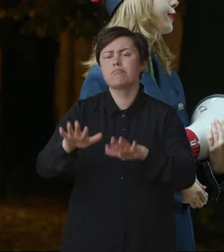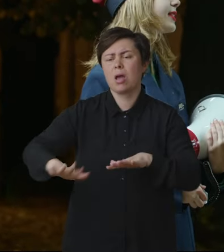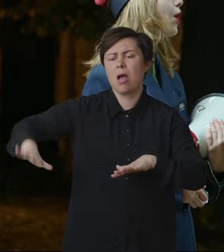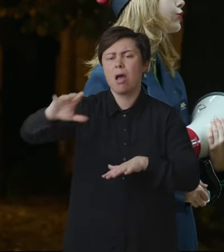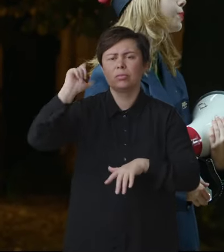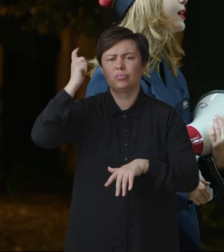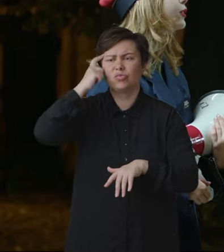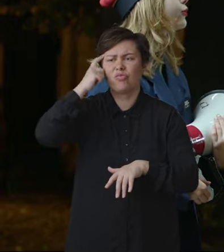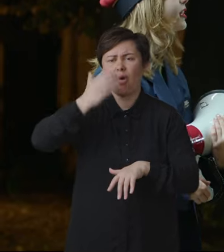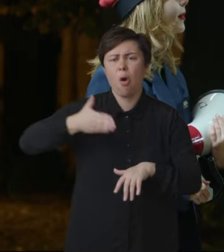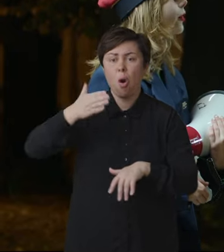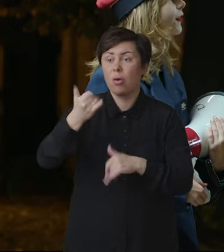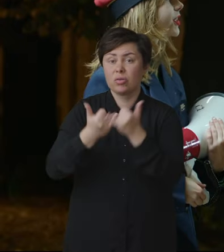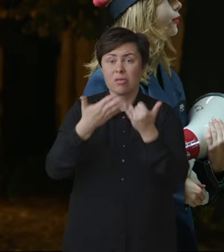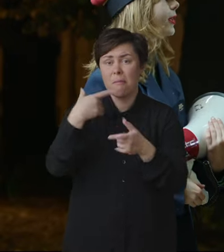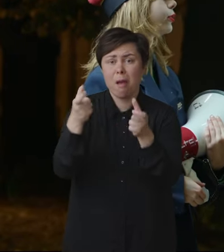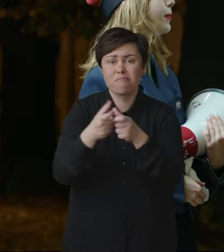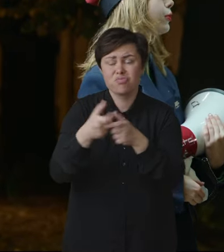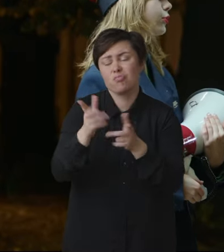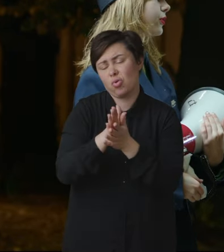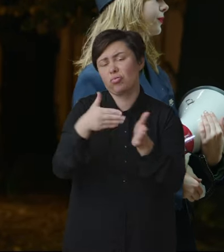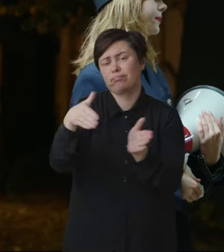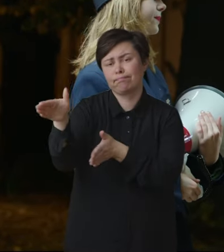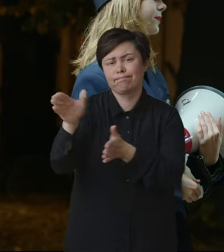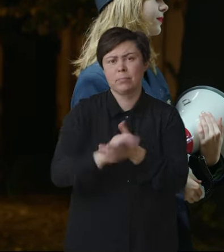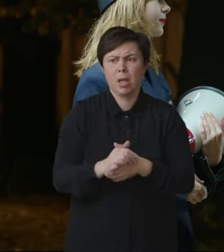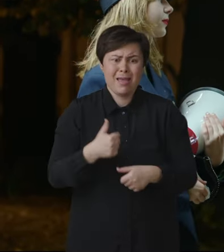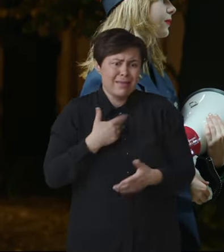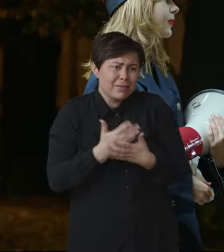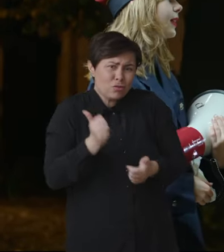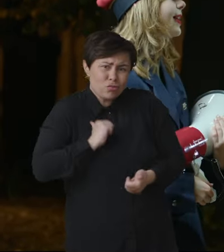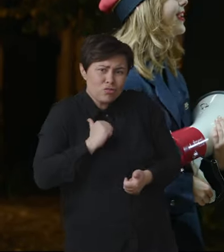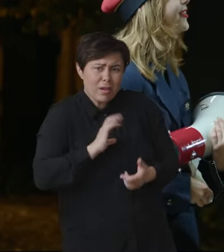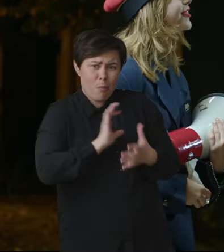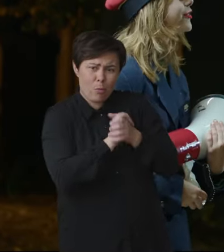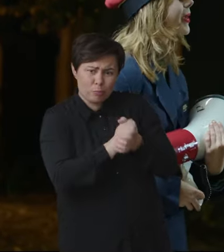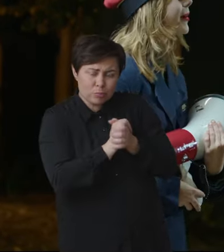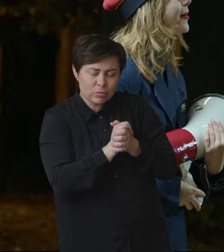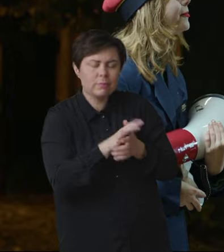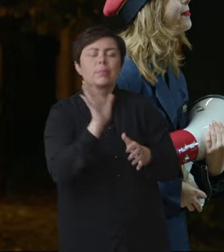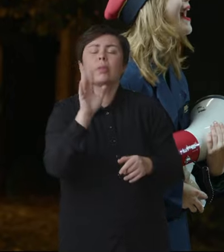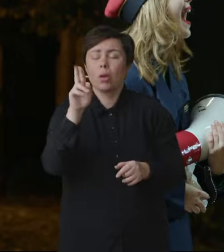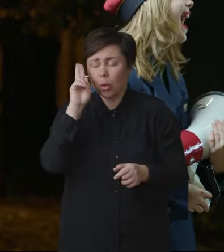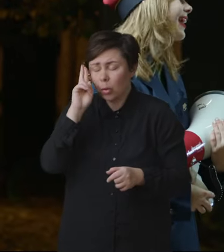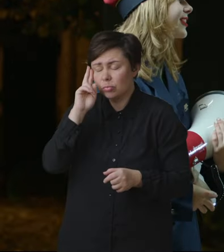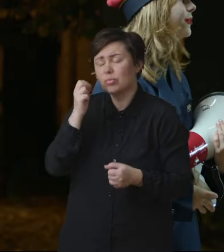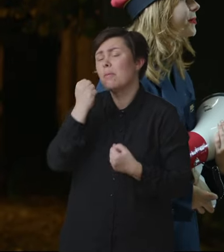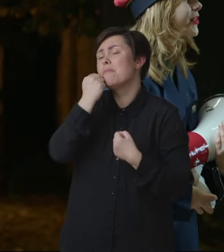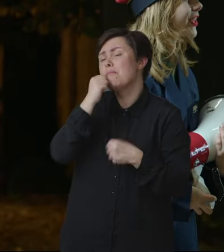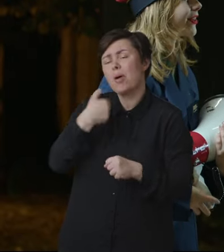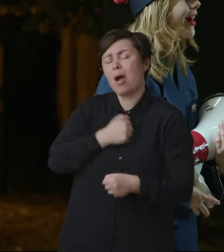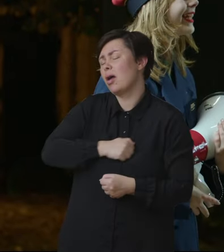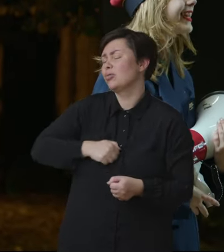terenie dworca osób, które nie mają ważnego biletu na pociąg. Ale my tylko czekamy na przyjaciół. Rozumiem. Bardzo